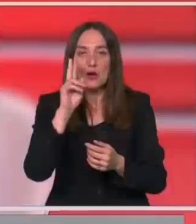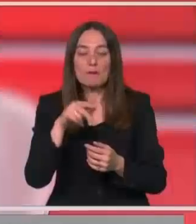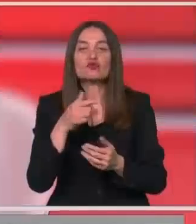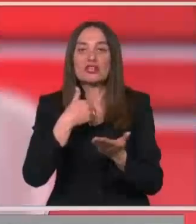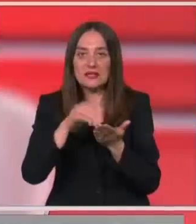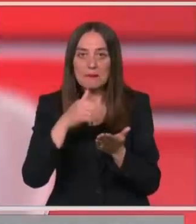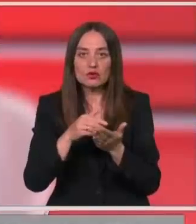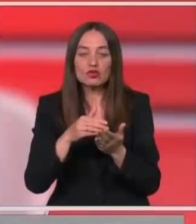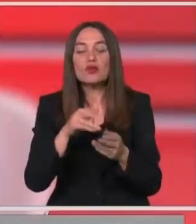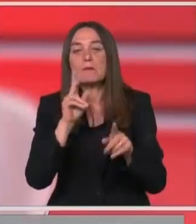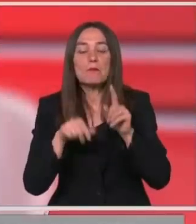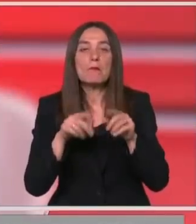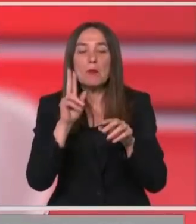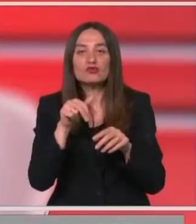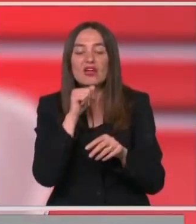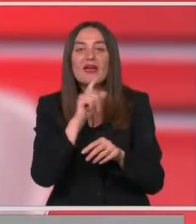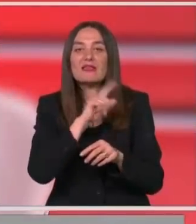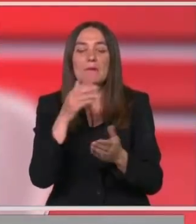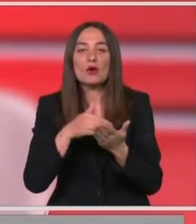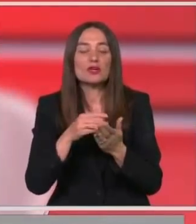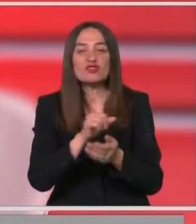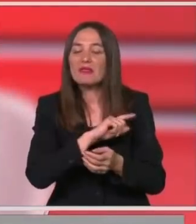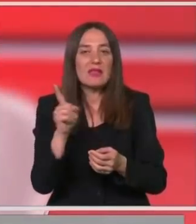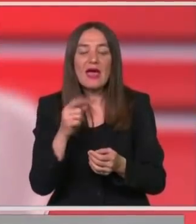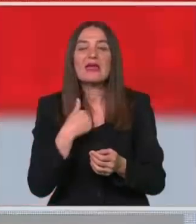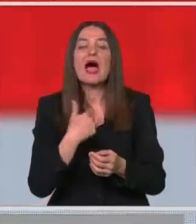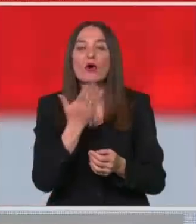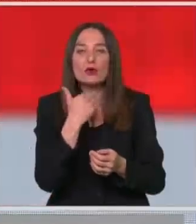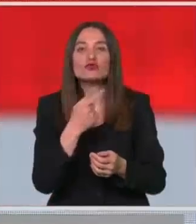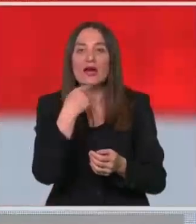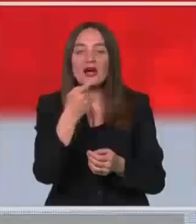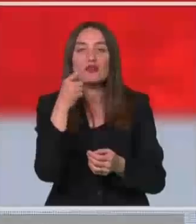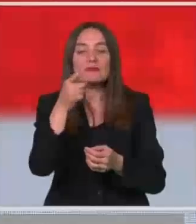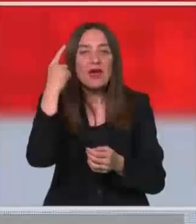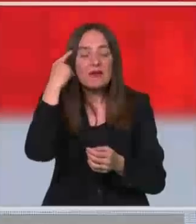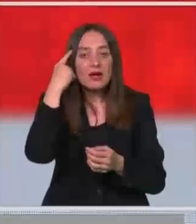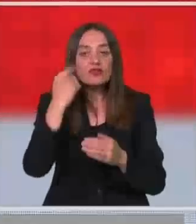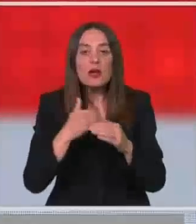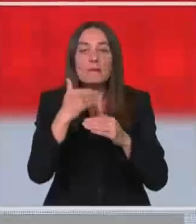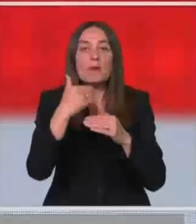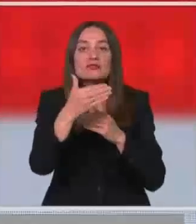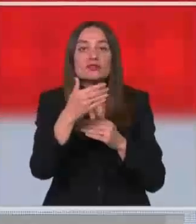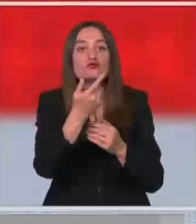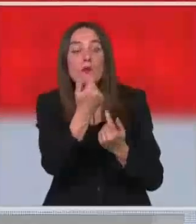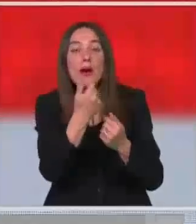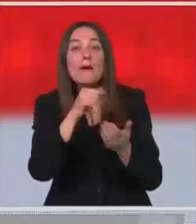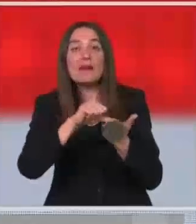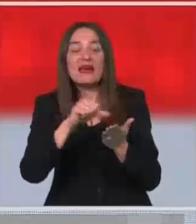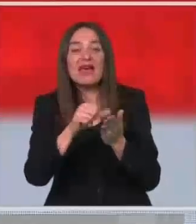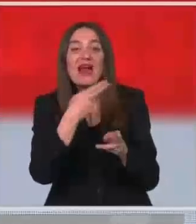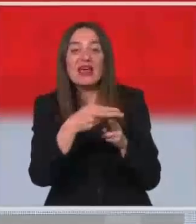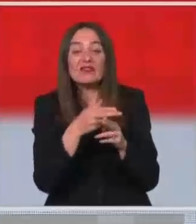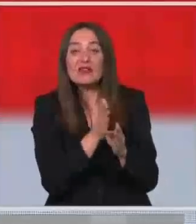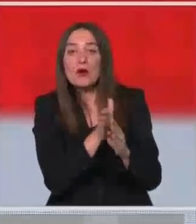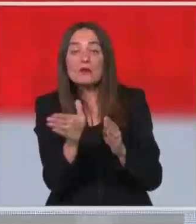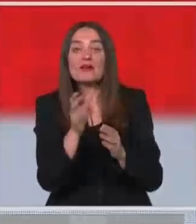potroši, možda se i ne potroši, jel to hoćete da kažem? Ne. Hoću da kažem da na taj način se postiču banke, da likvidnost usmeravaju